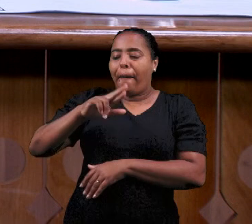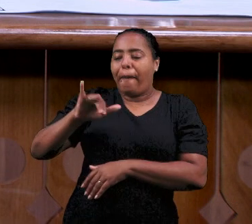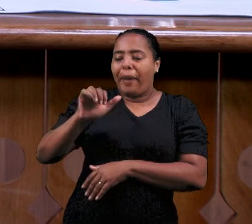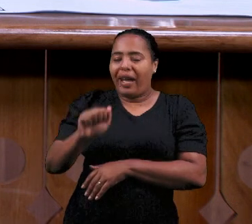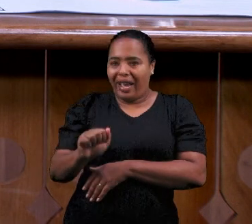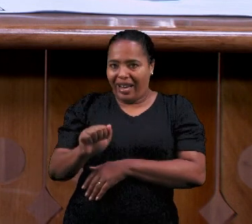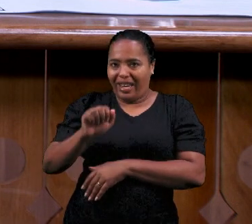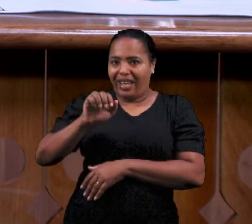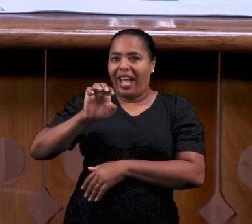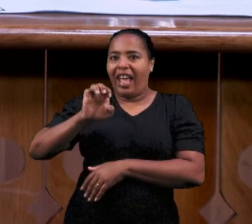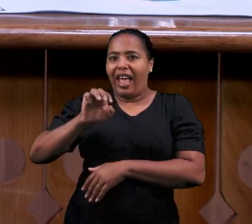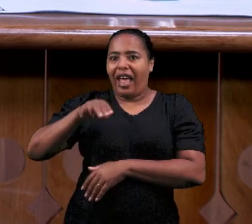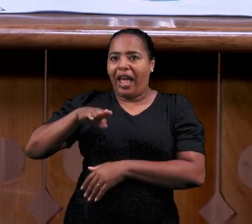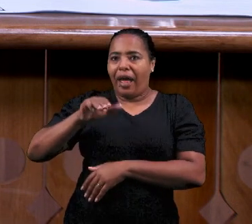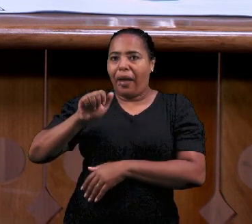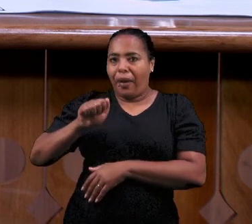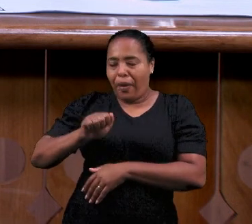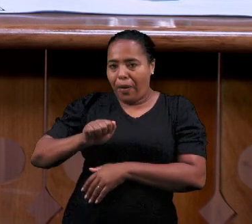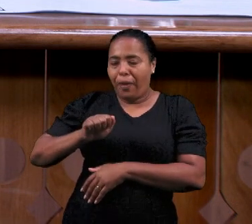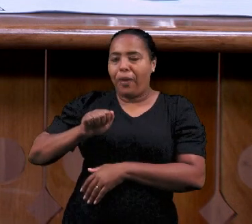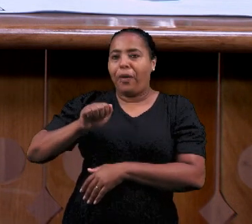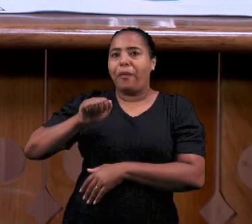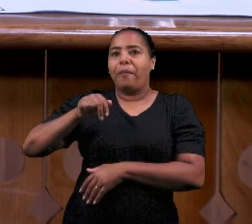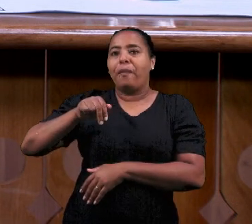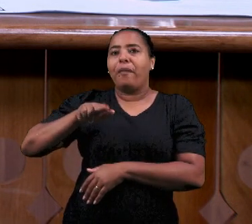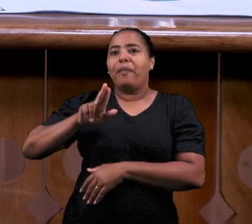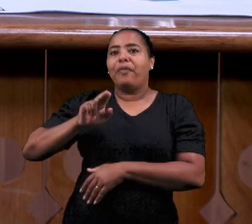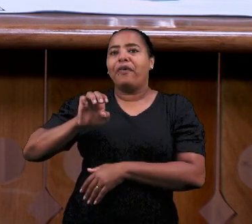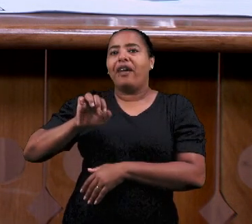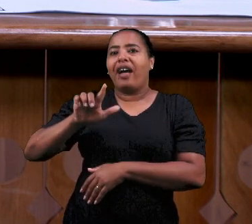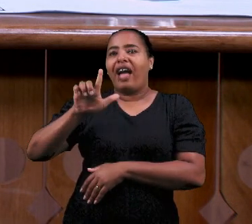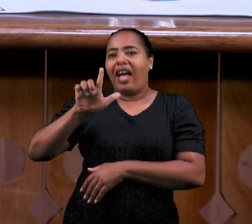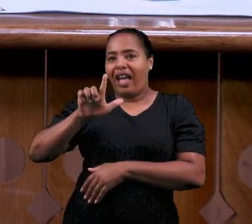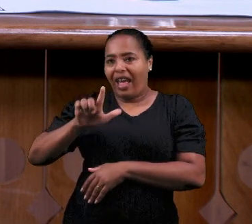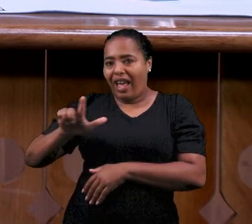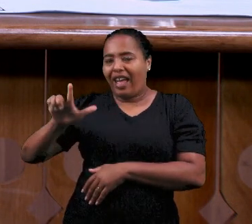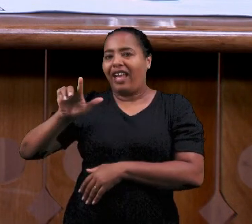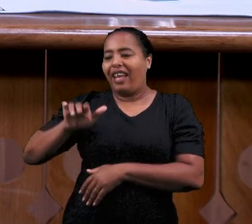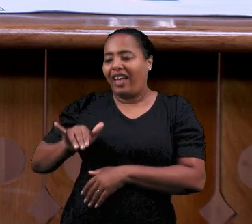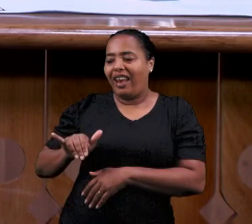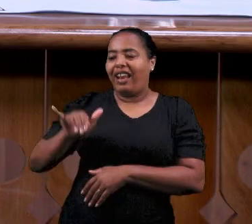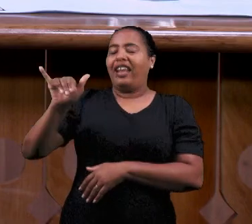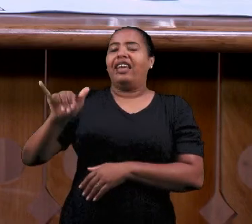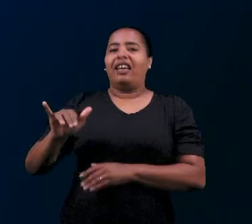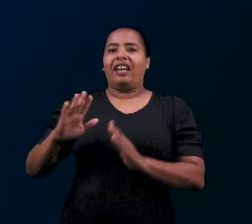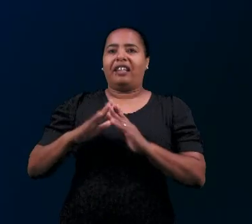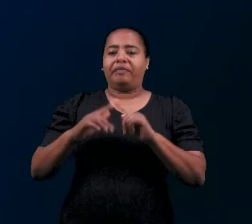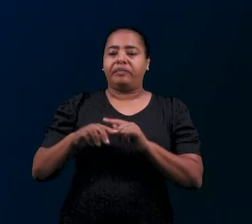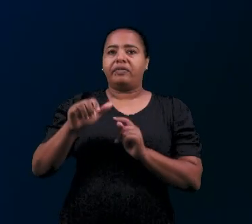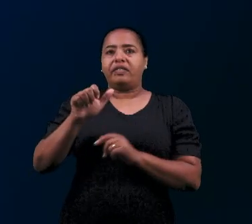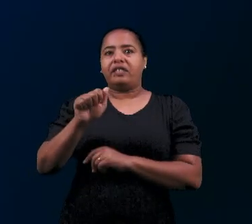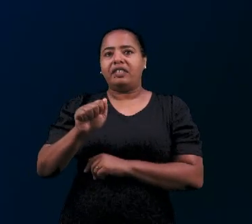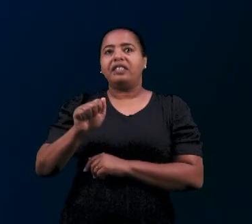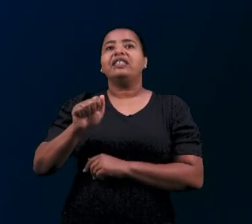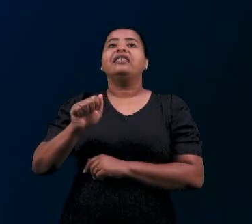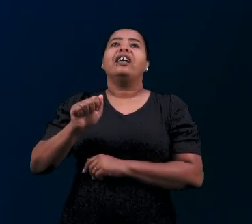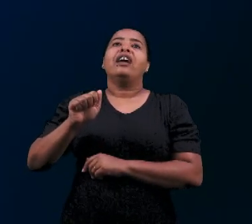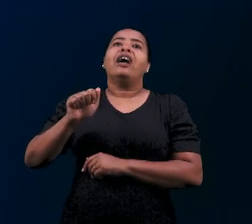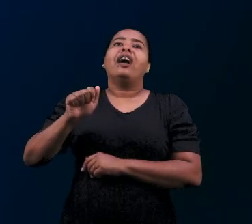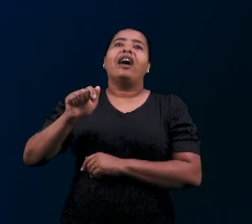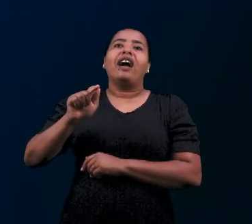est de l'église de Água Branca. C'est une ville dans l'état de